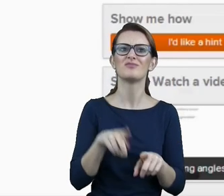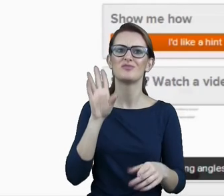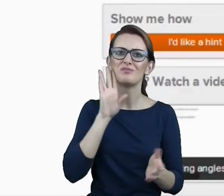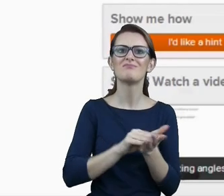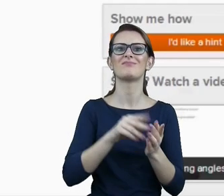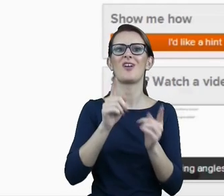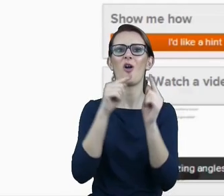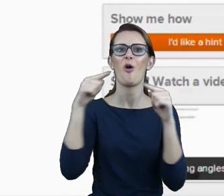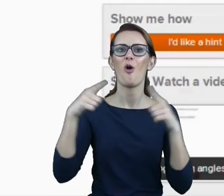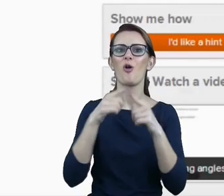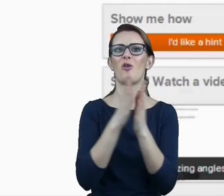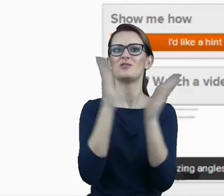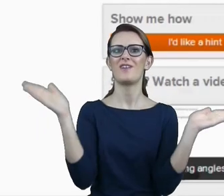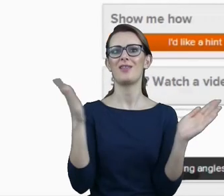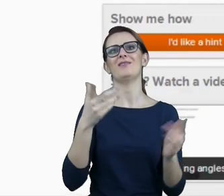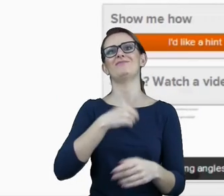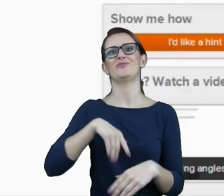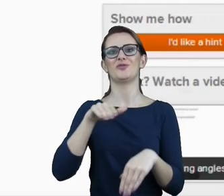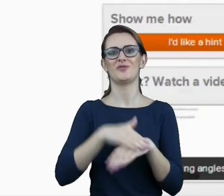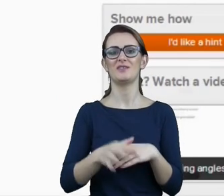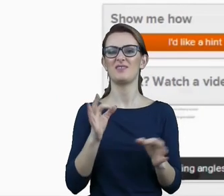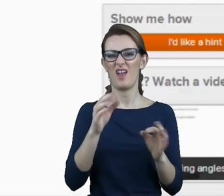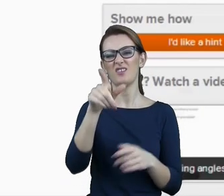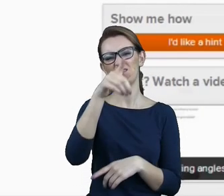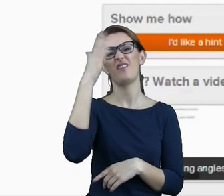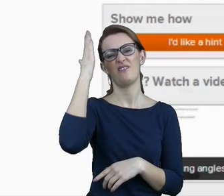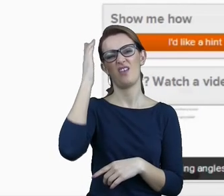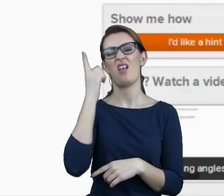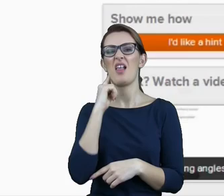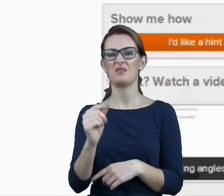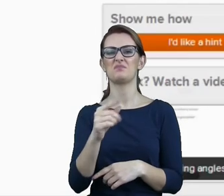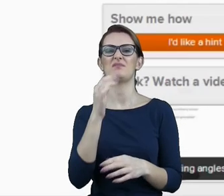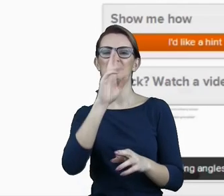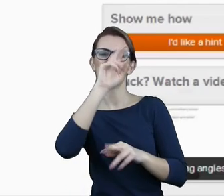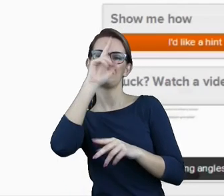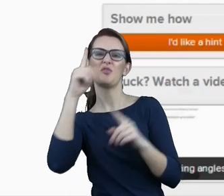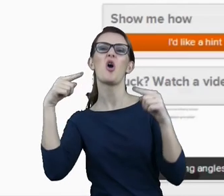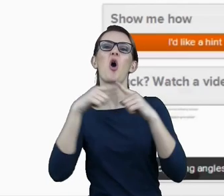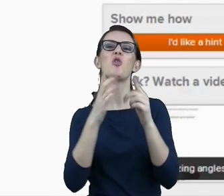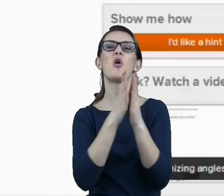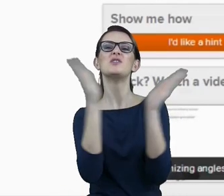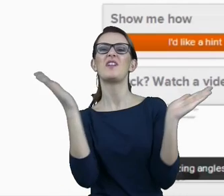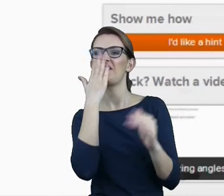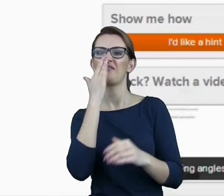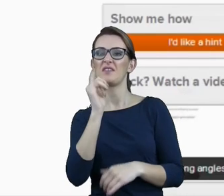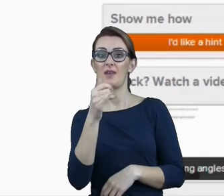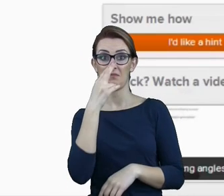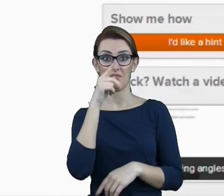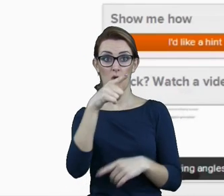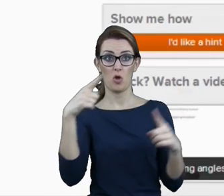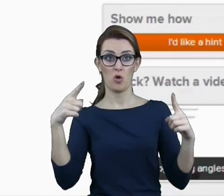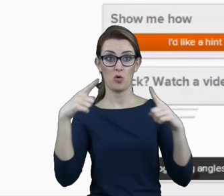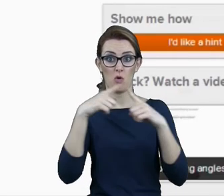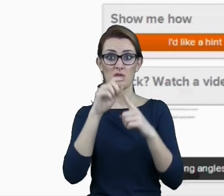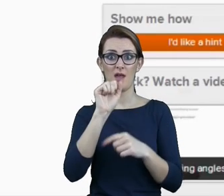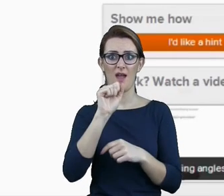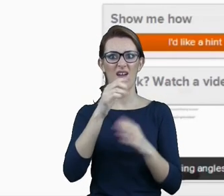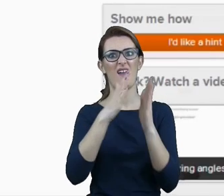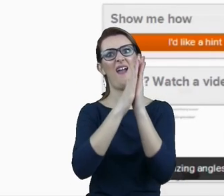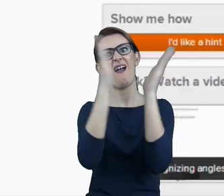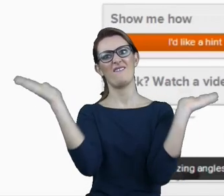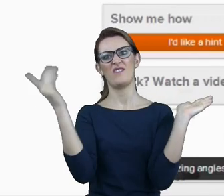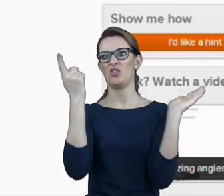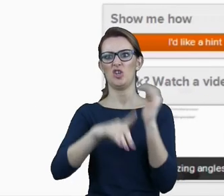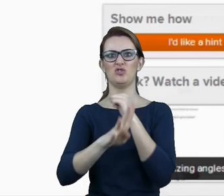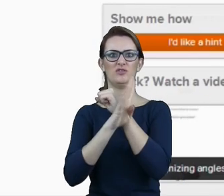nam się trafia kąt rozwarty. Myślę, że już to wiesz. Będziesz świetny w rozpoznawaniu kątów rozwartych. Czyli kąt A jest większy niż